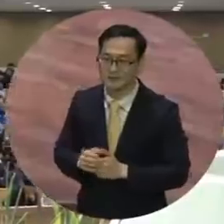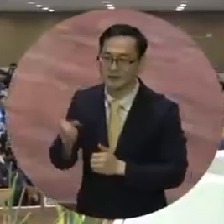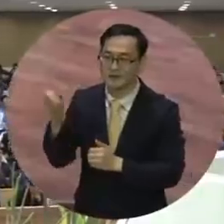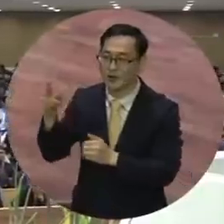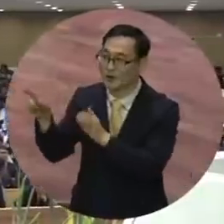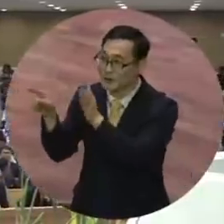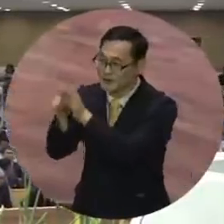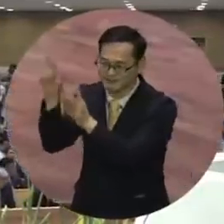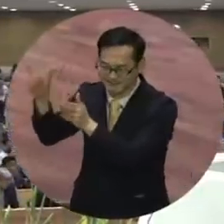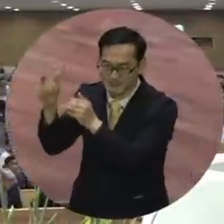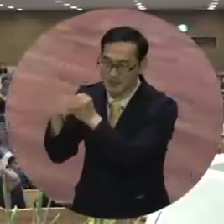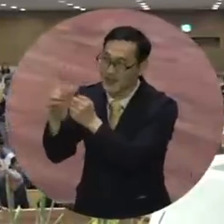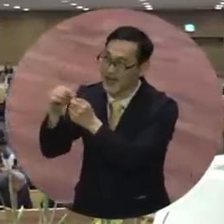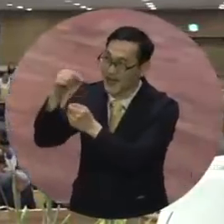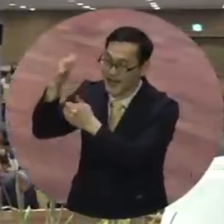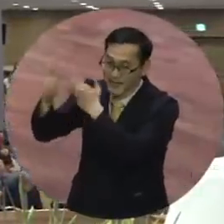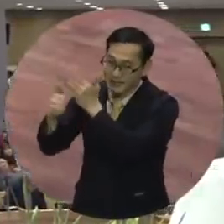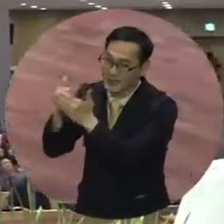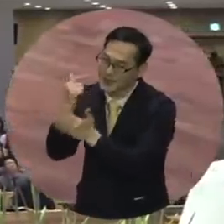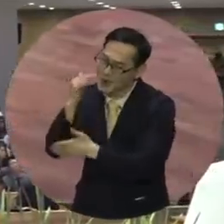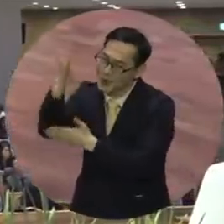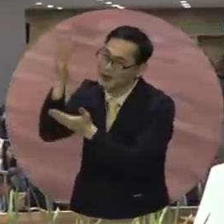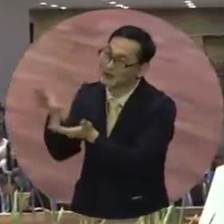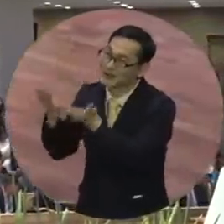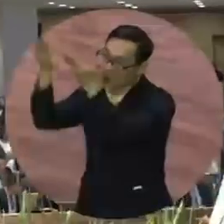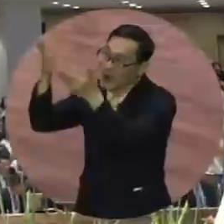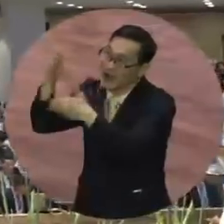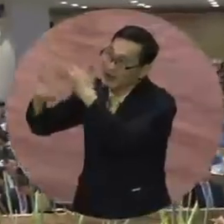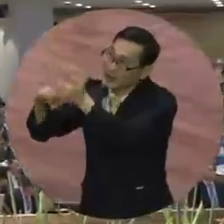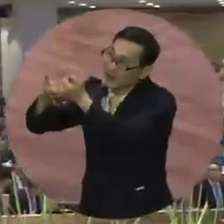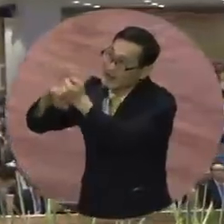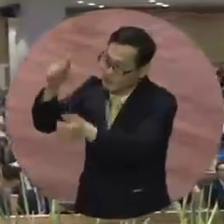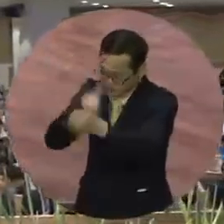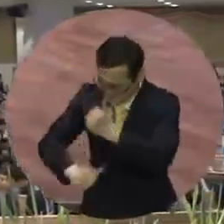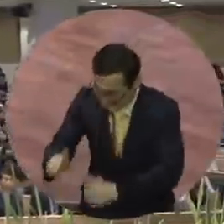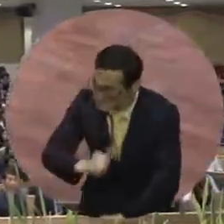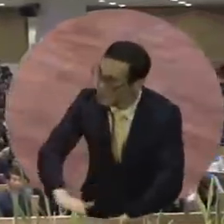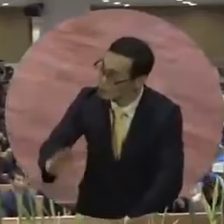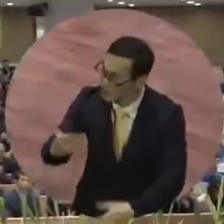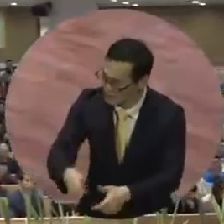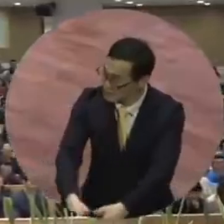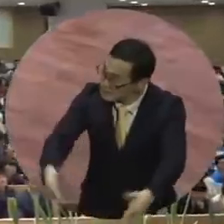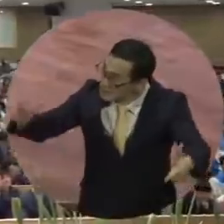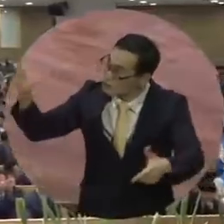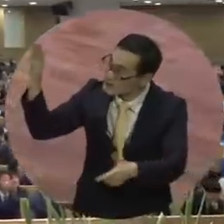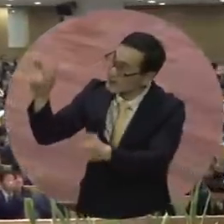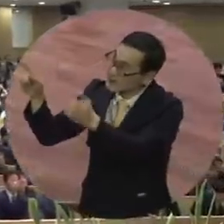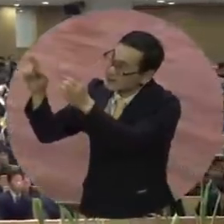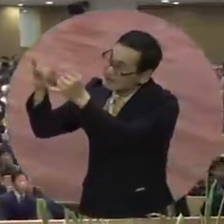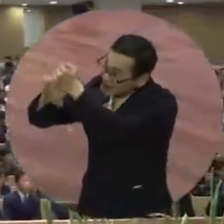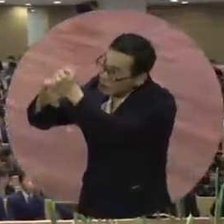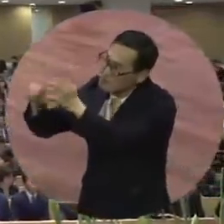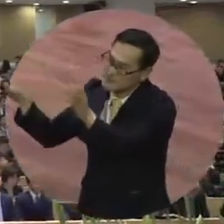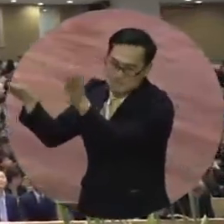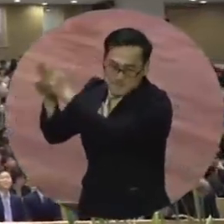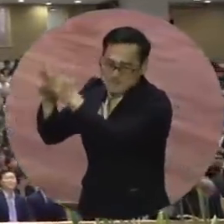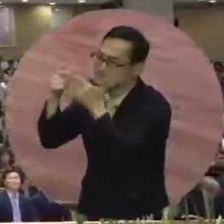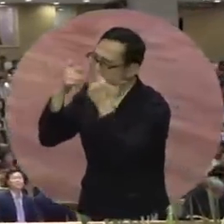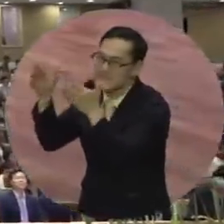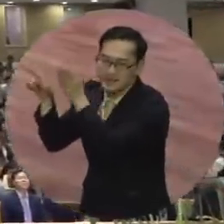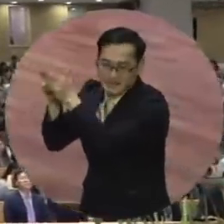영광을 돌리며 약속하신 그것을 능히 이루실 줄을 확신하였으니 그러므로 그것이 그에게